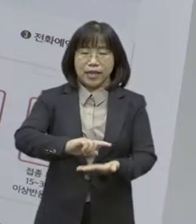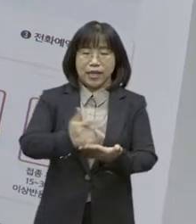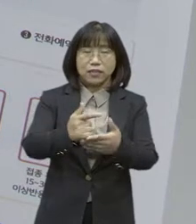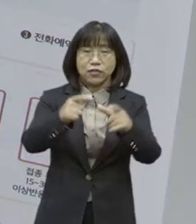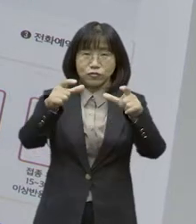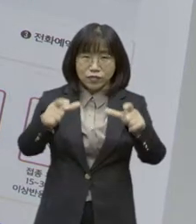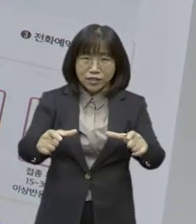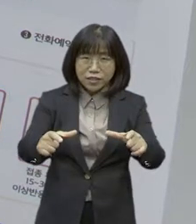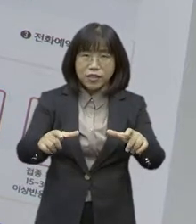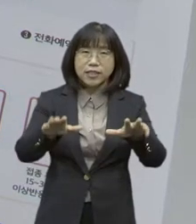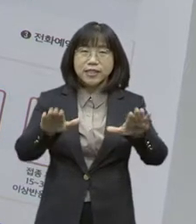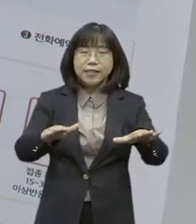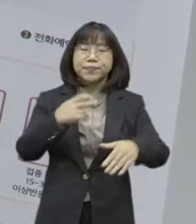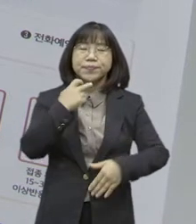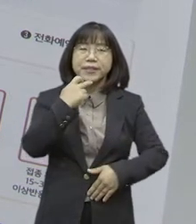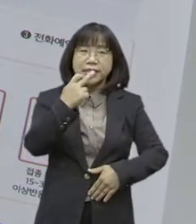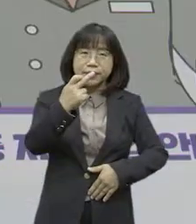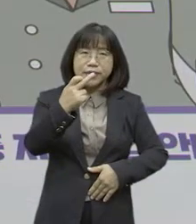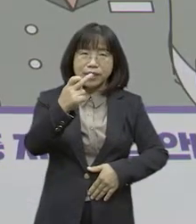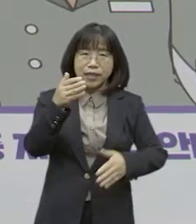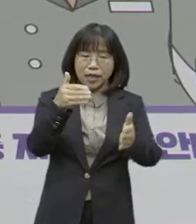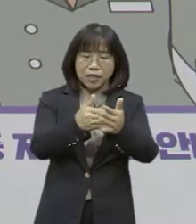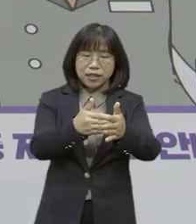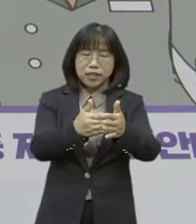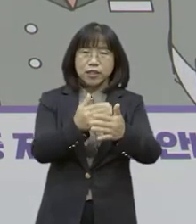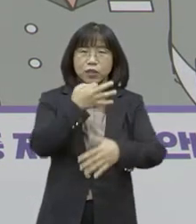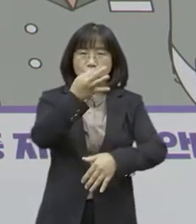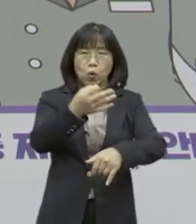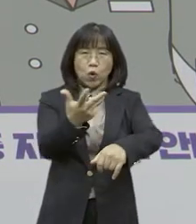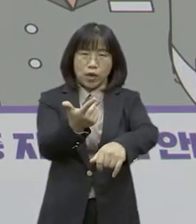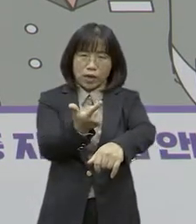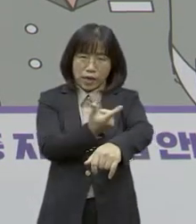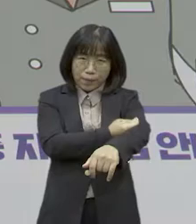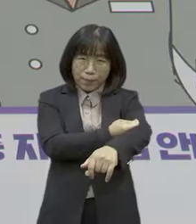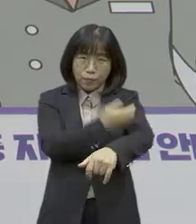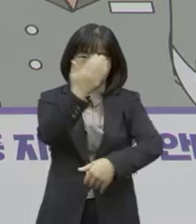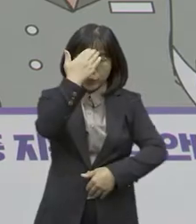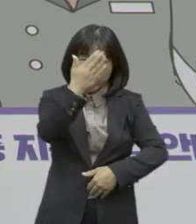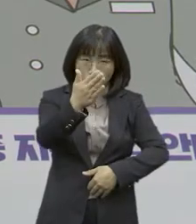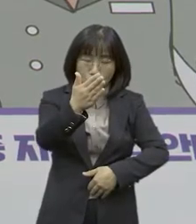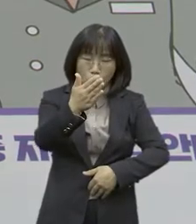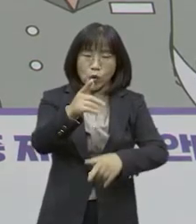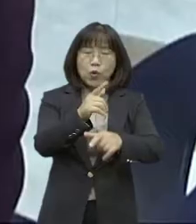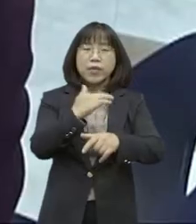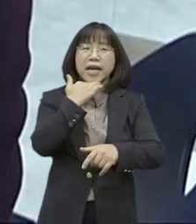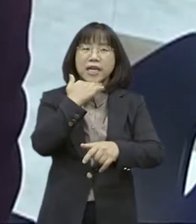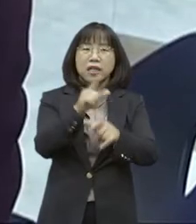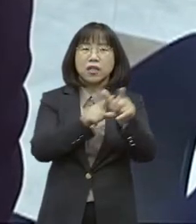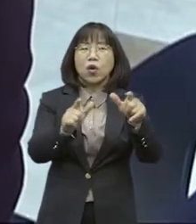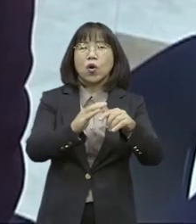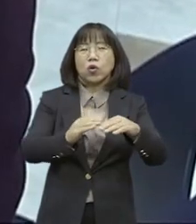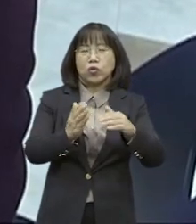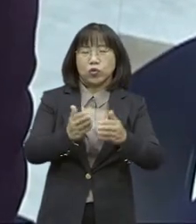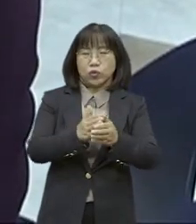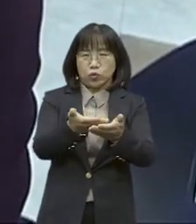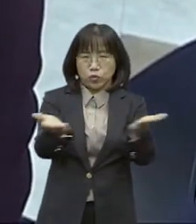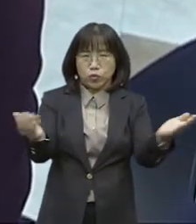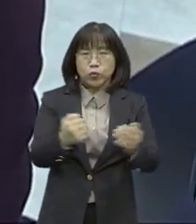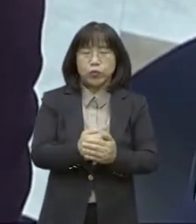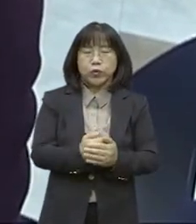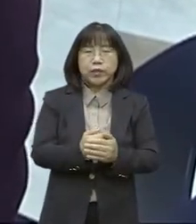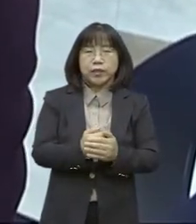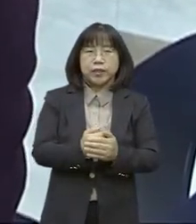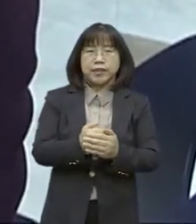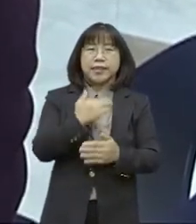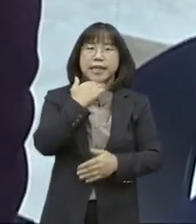먼저 강서구는 현재 만 12세까지 해당하는 독감 백신 무료 접종 대상을 만 18세까지 확대하고